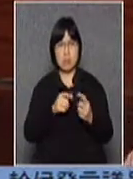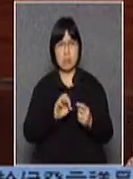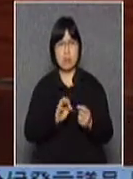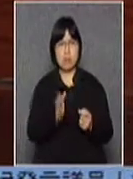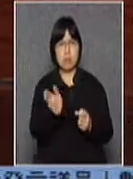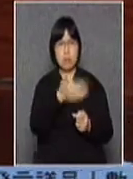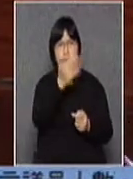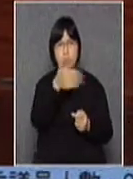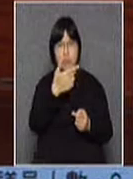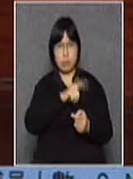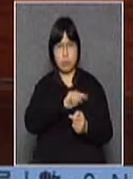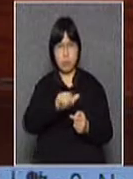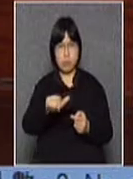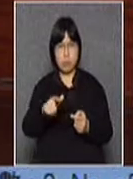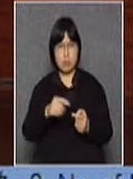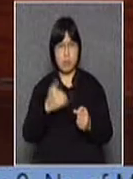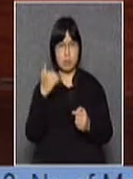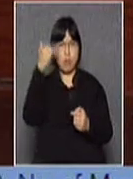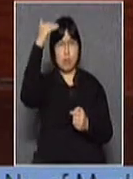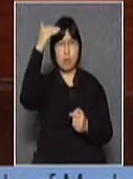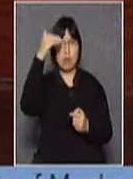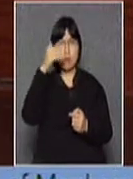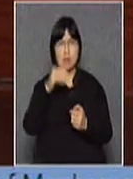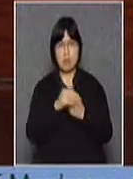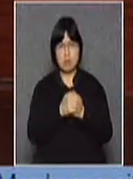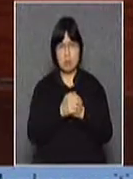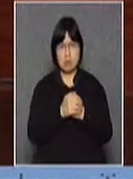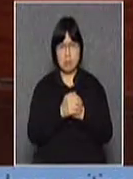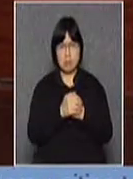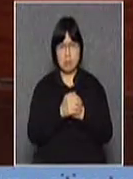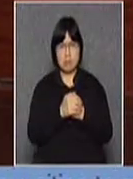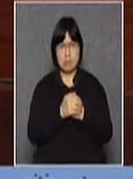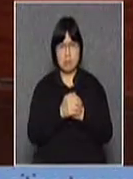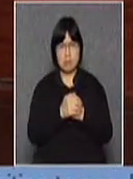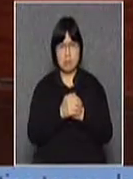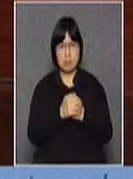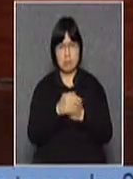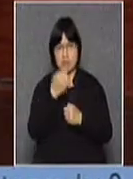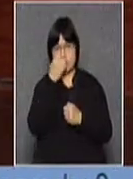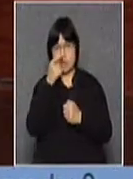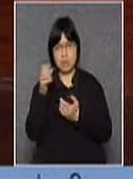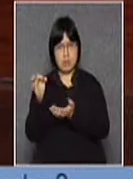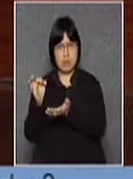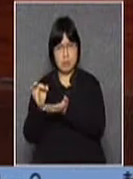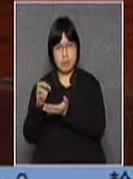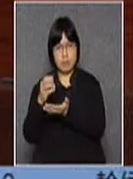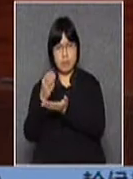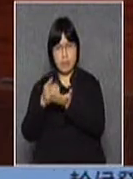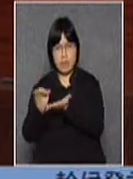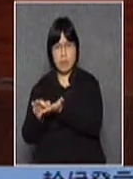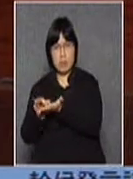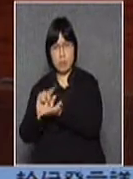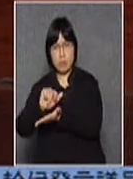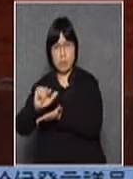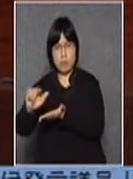嗰、那個污染程度都屬高啊，同呢一個嘅啊，同香港某啲地區咧，即係嗰個污染